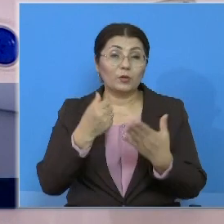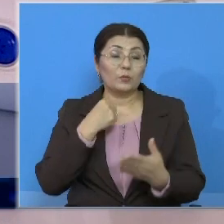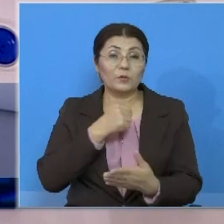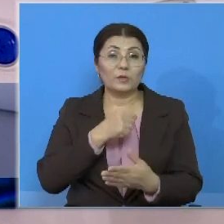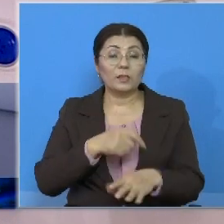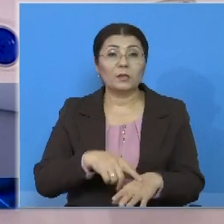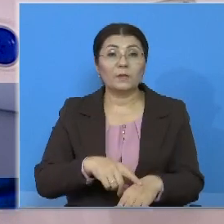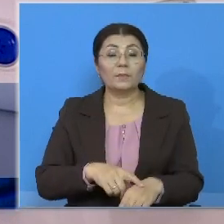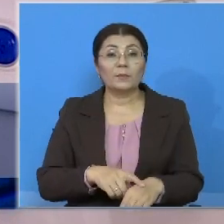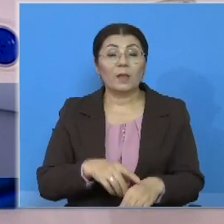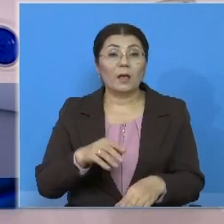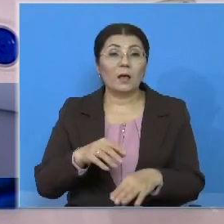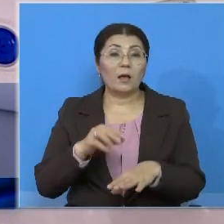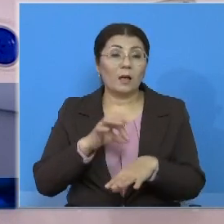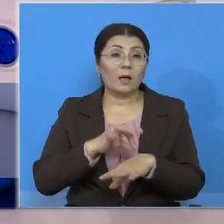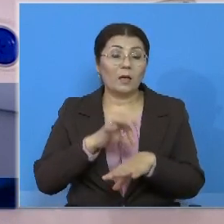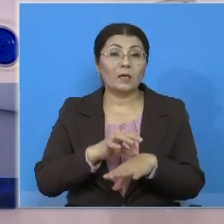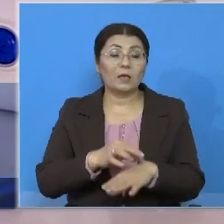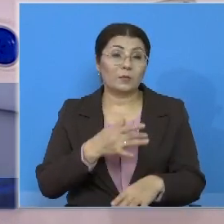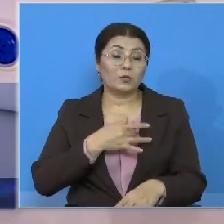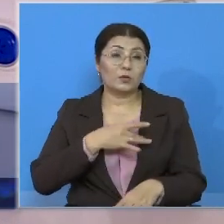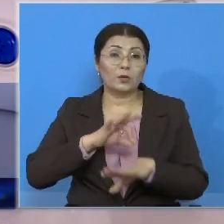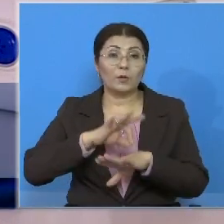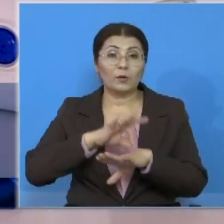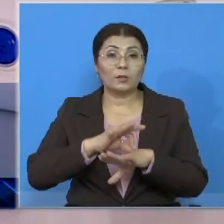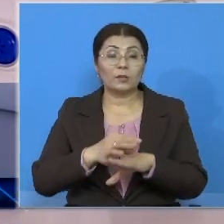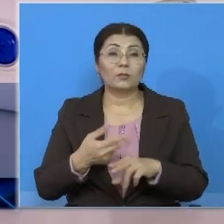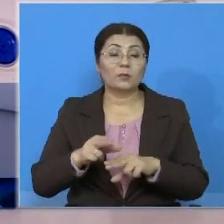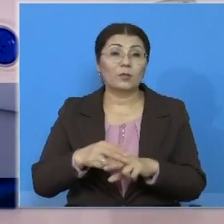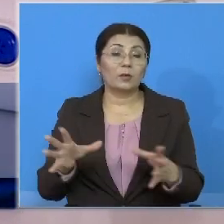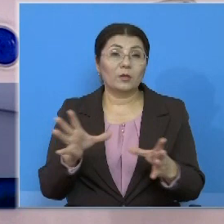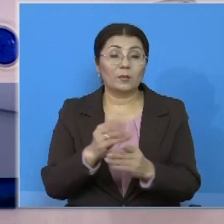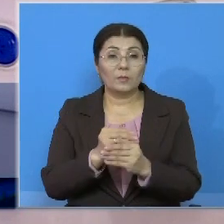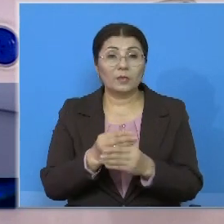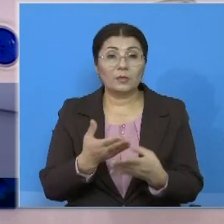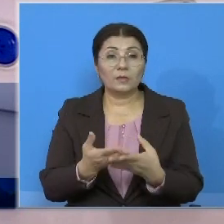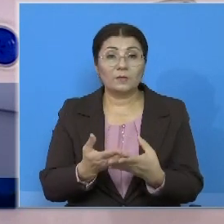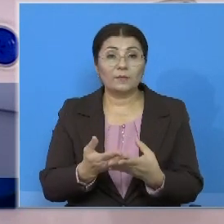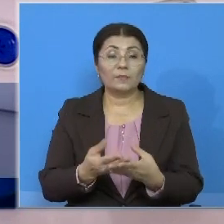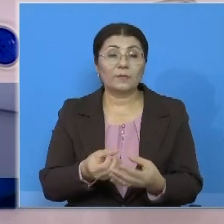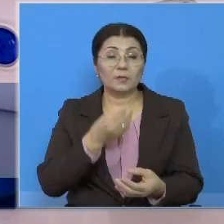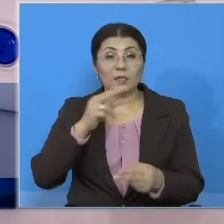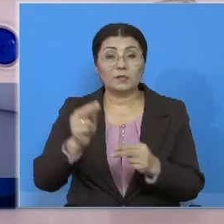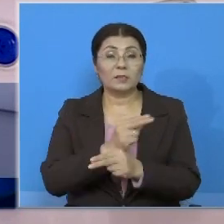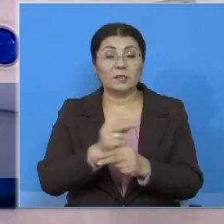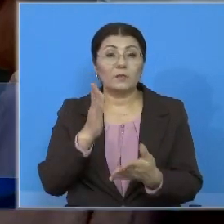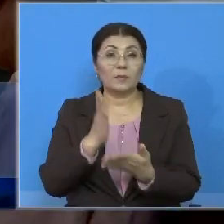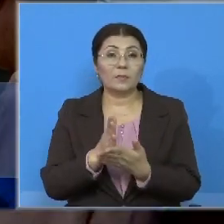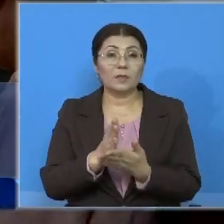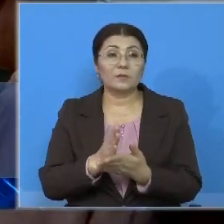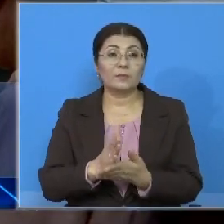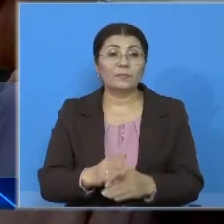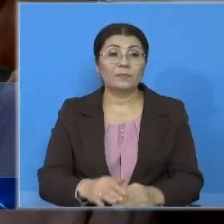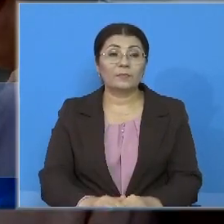ауырып, жүрегім нететін еді. Соның бәріне давлением бар еді, бәріне жақсы, бір қалыптымын. У